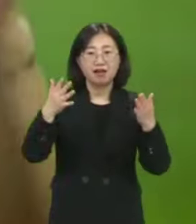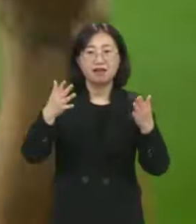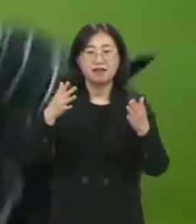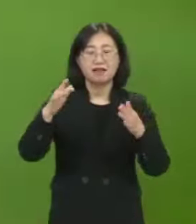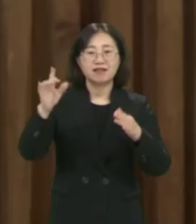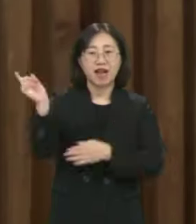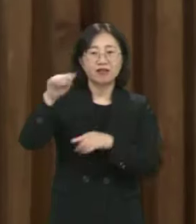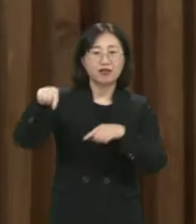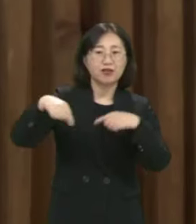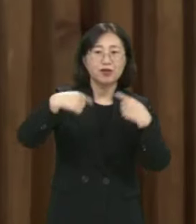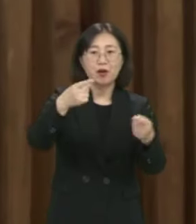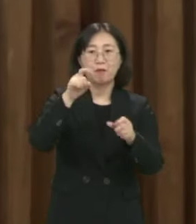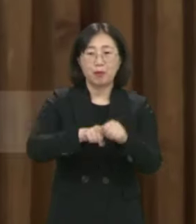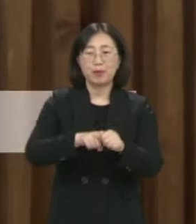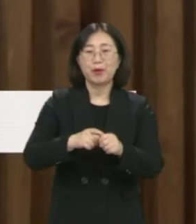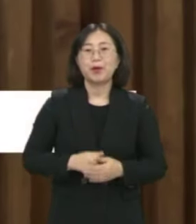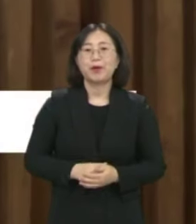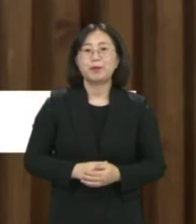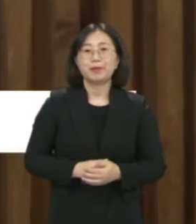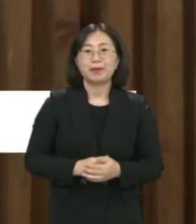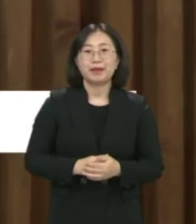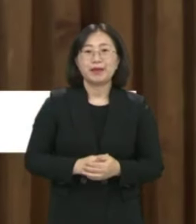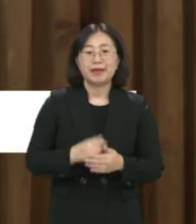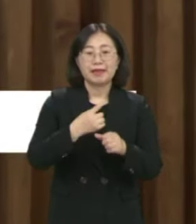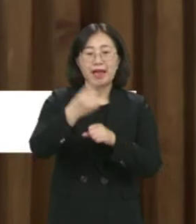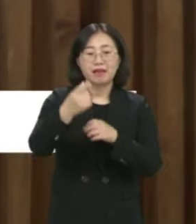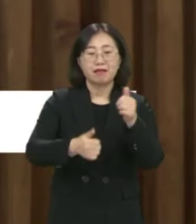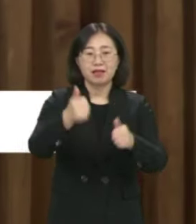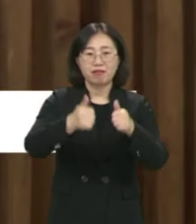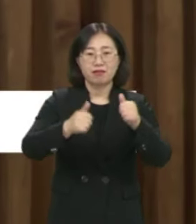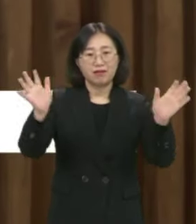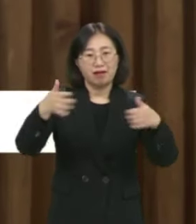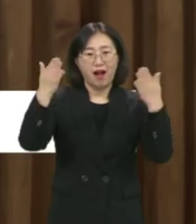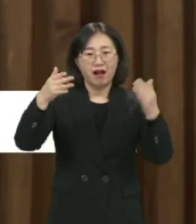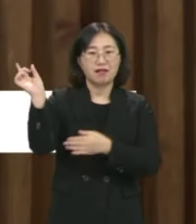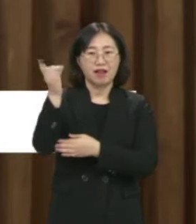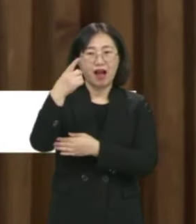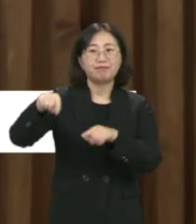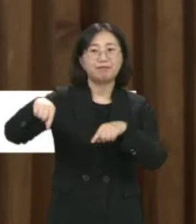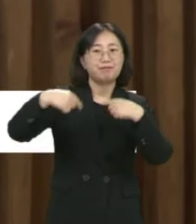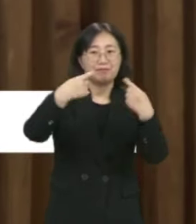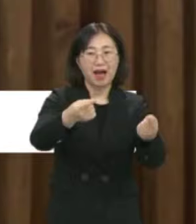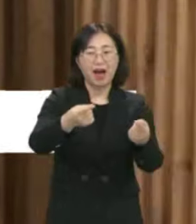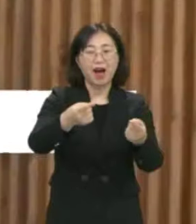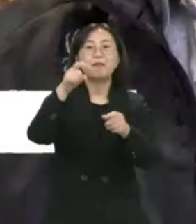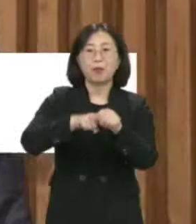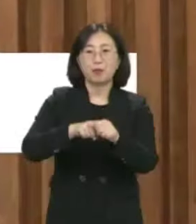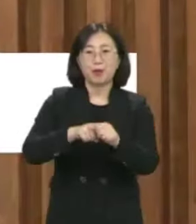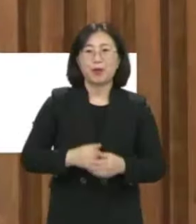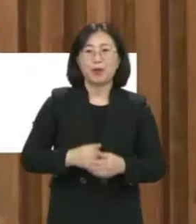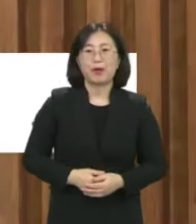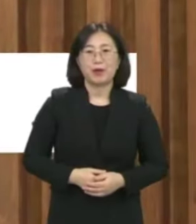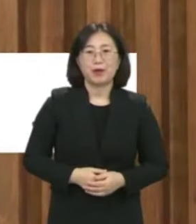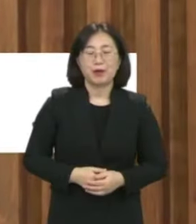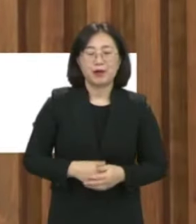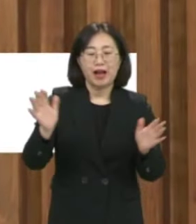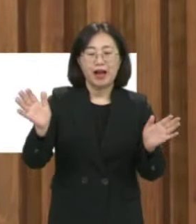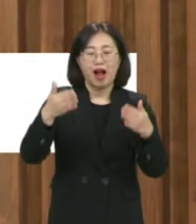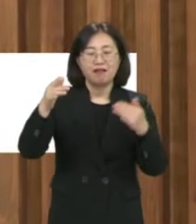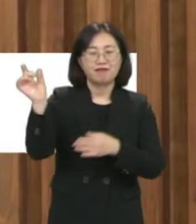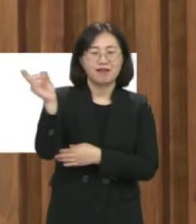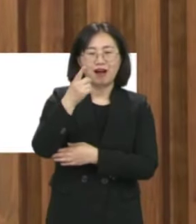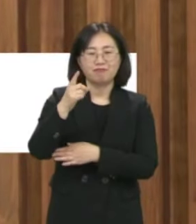언급했습니다 내 시즌 목표 일단 가을야구 첫 번째 목표로 할 것 같고요 가을야구